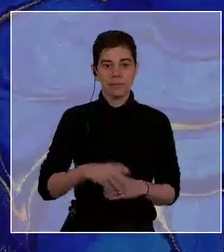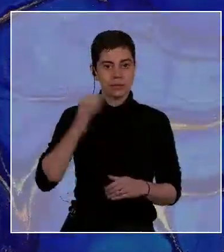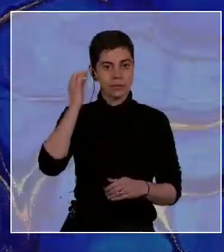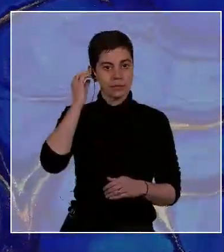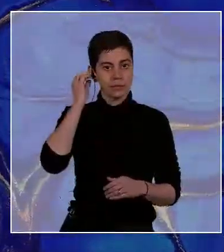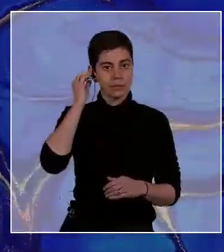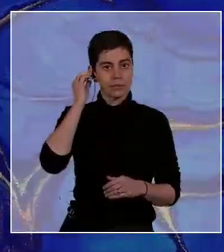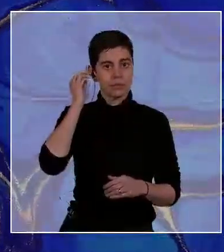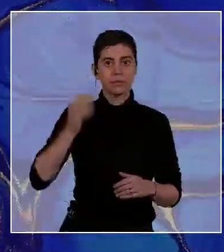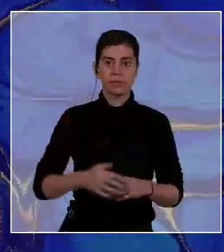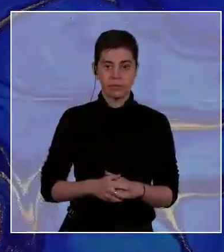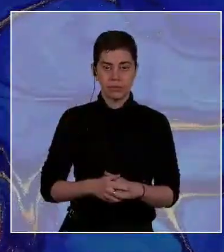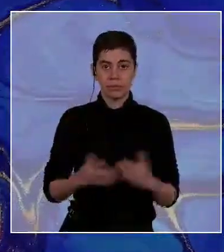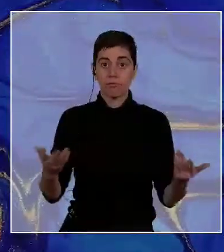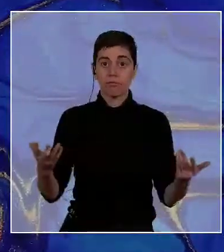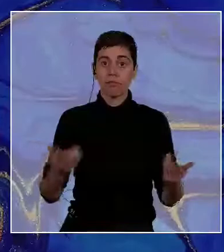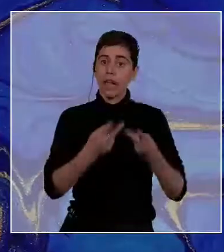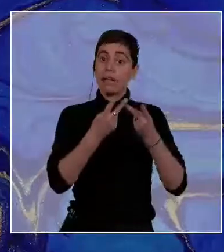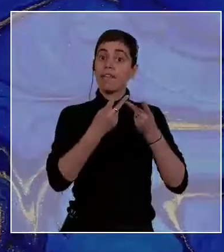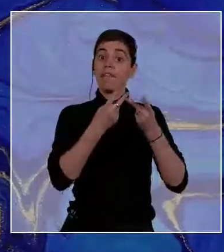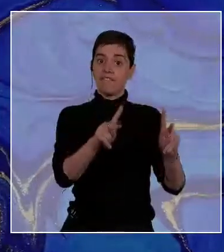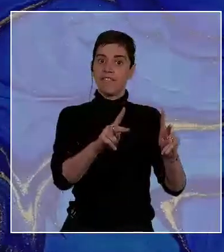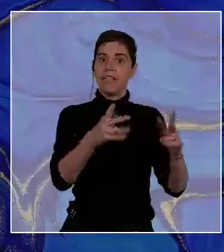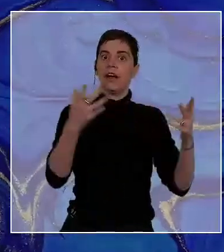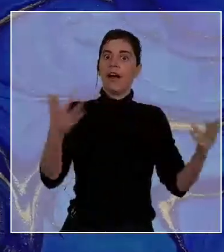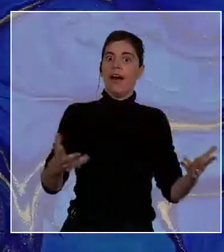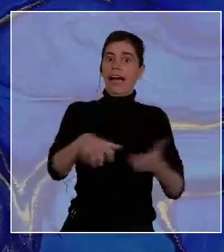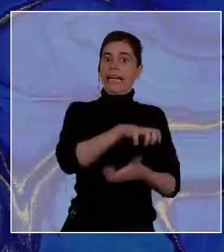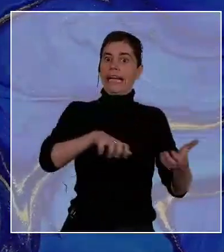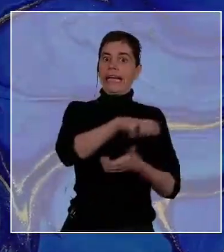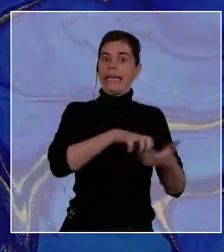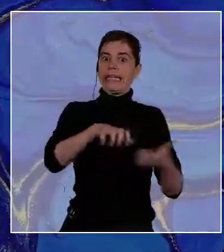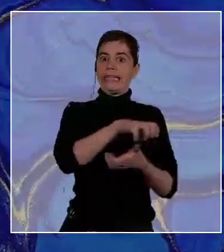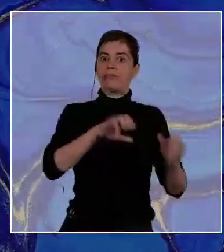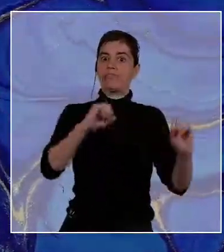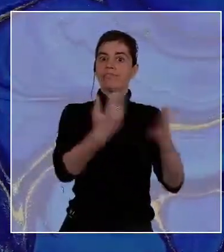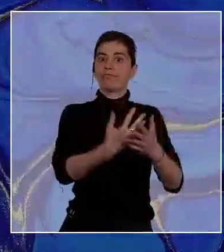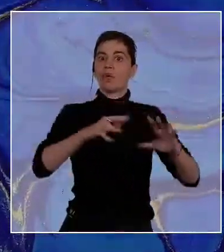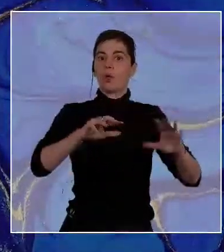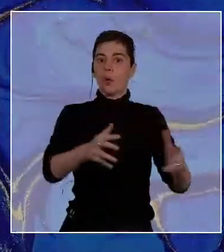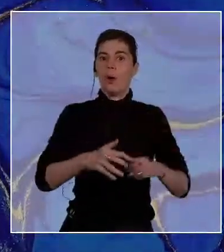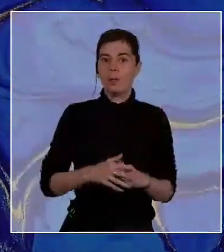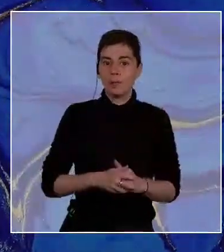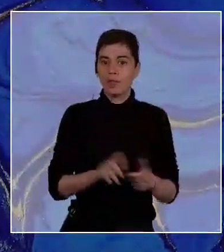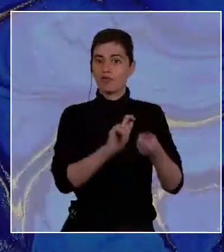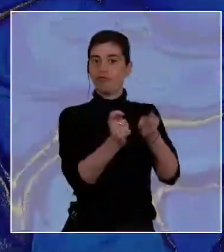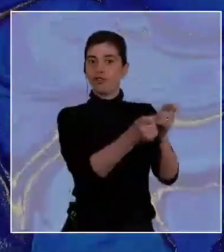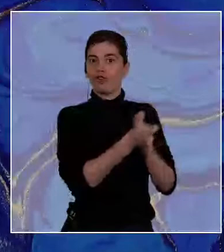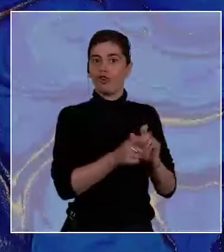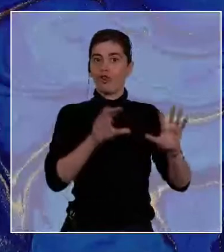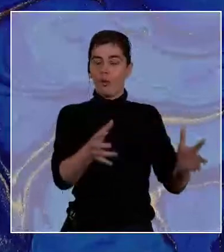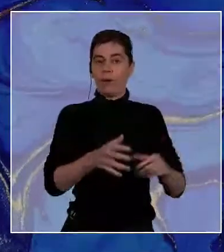to discuss. Les villes à l'épreuve des crises. Nous voyons comment les villes sont transformées non seulement